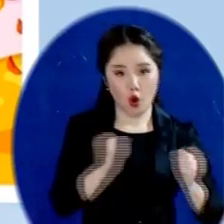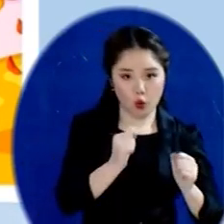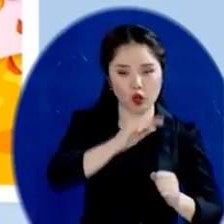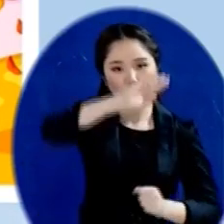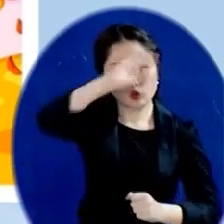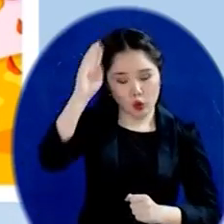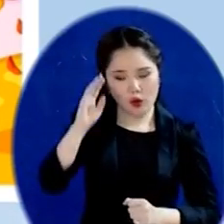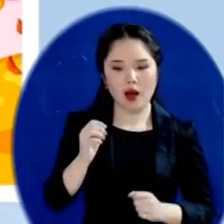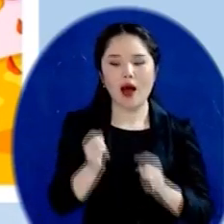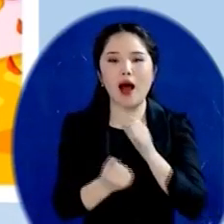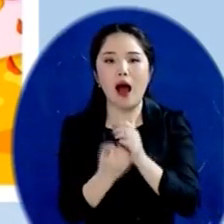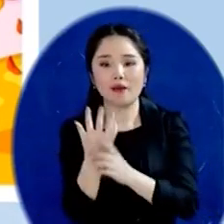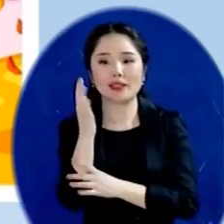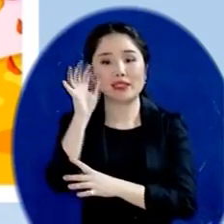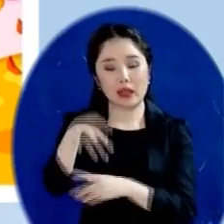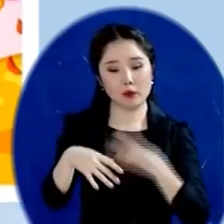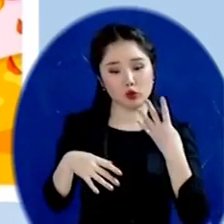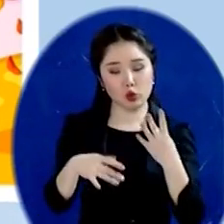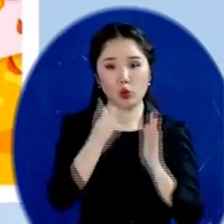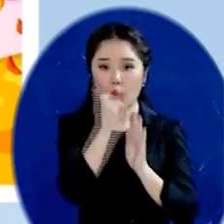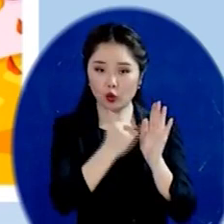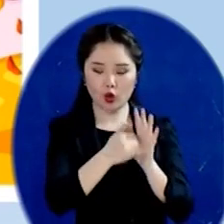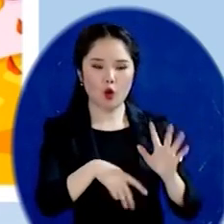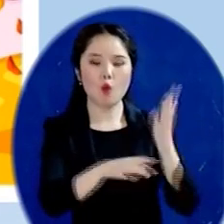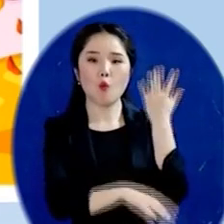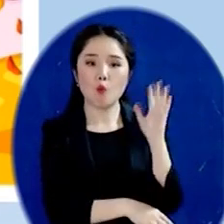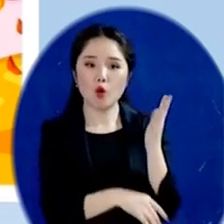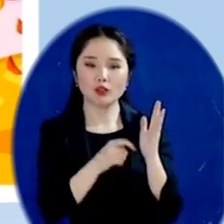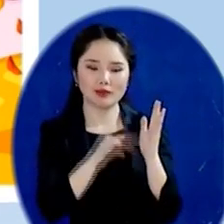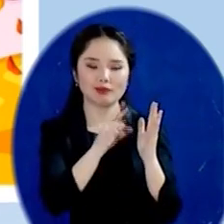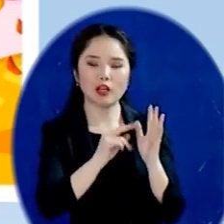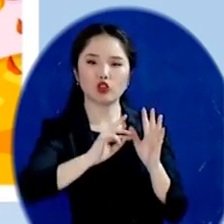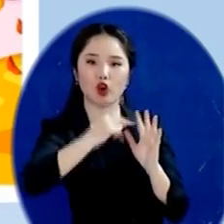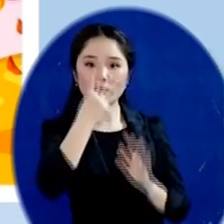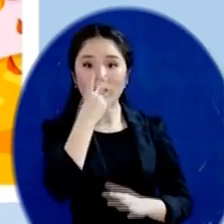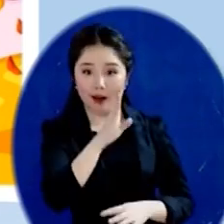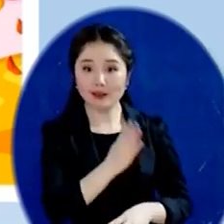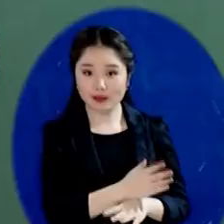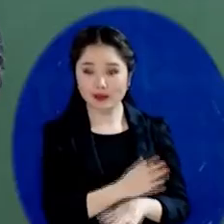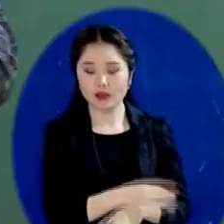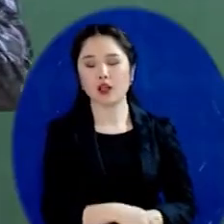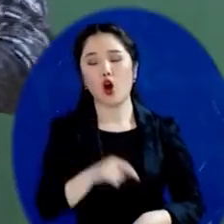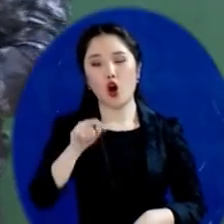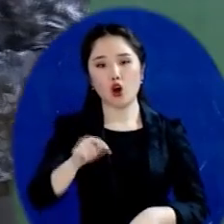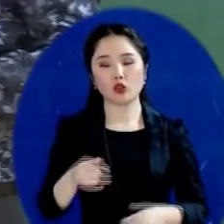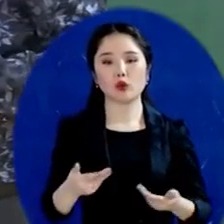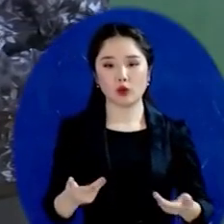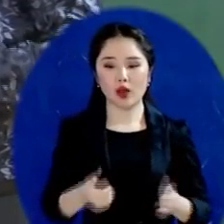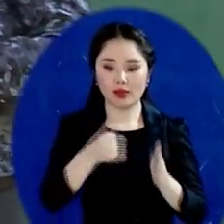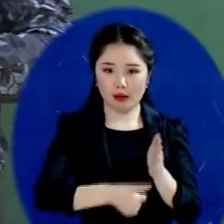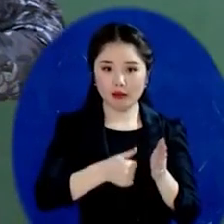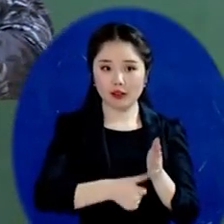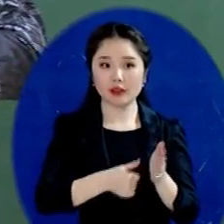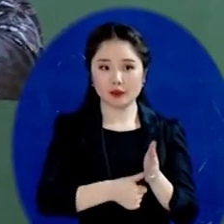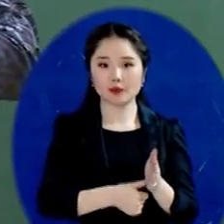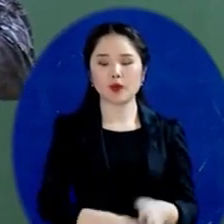Өвөл, зун, хавар, намар гэсэн дөрвөн уйлралд модон дээр гарч байгаа өөрчлөлтийг бүгдээрээ сая ажиглаж харлаа. Тэгвэл бүгдээрээ